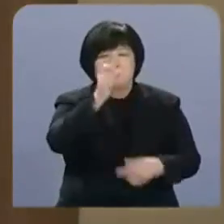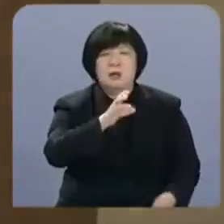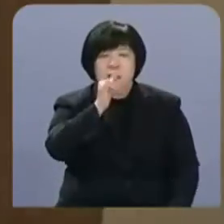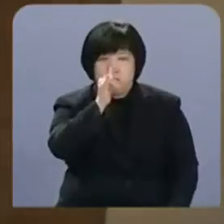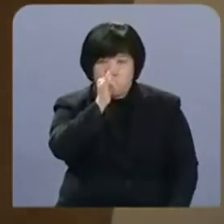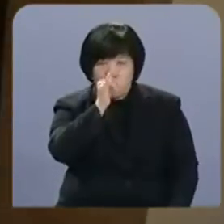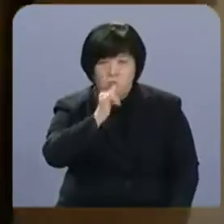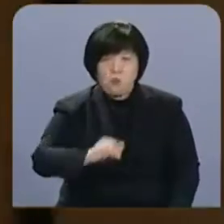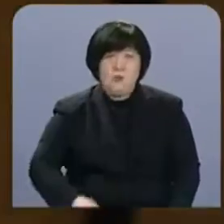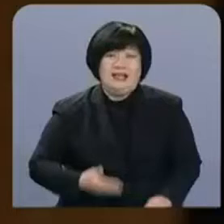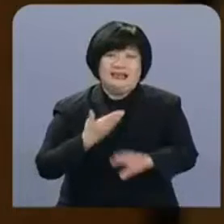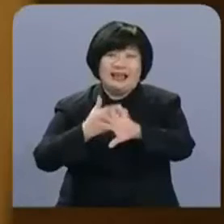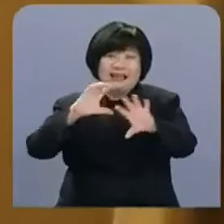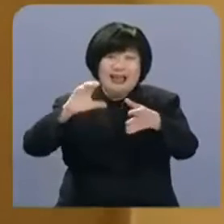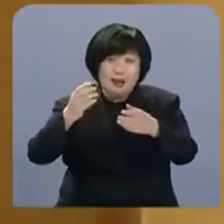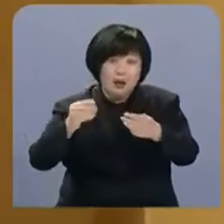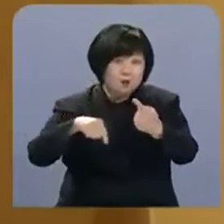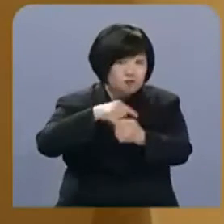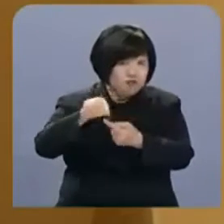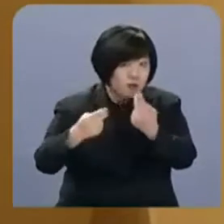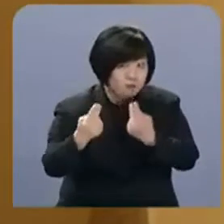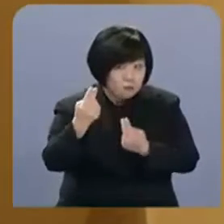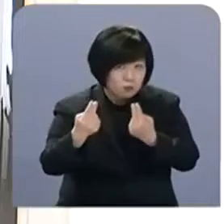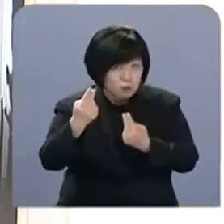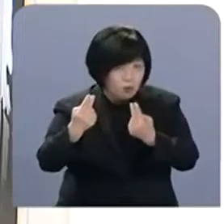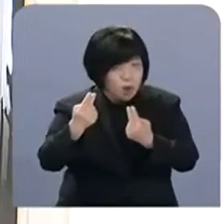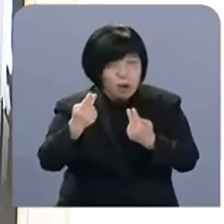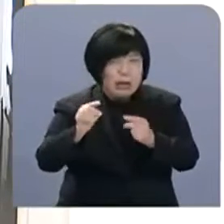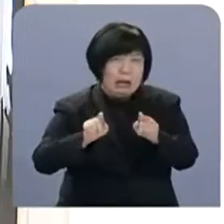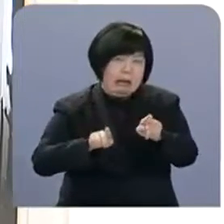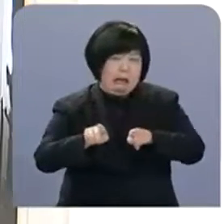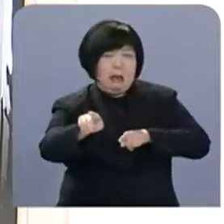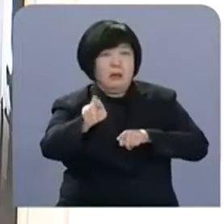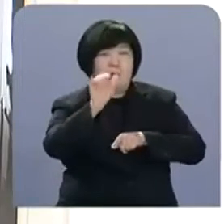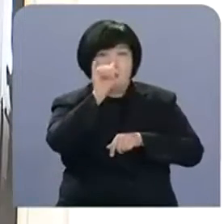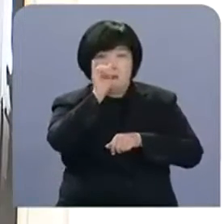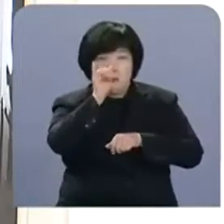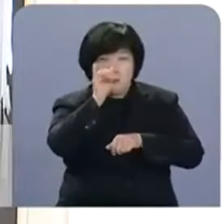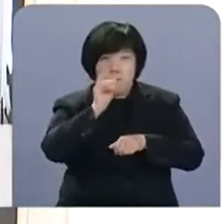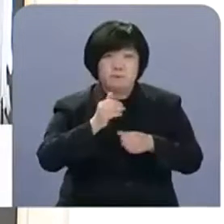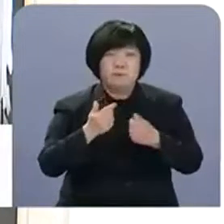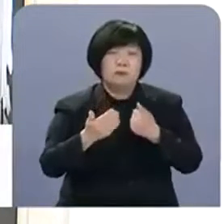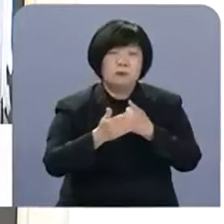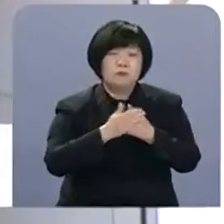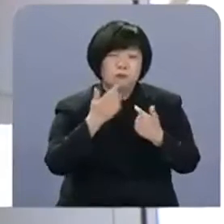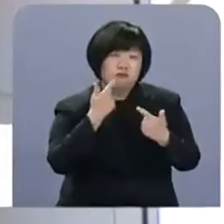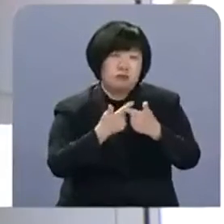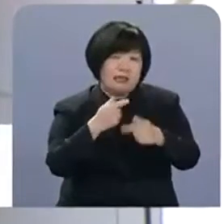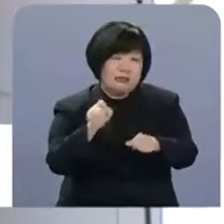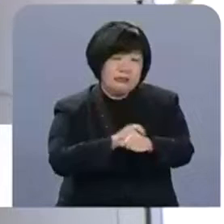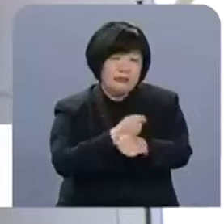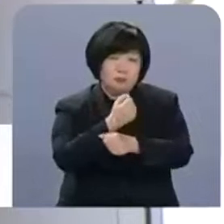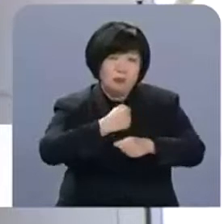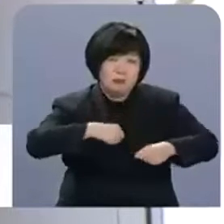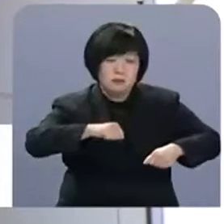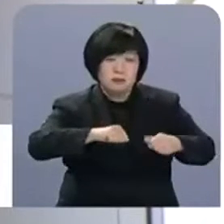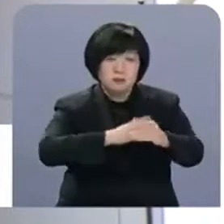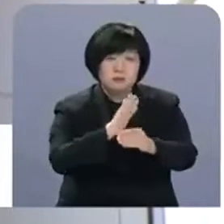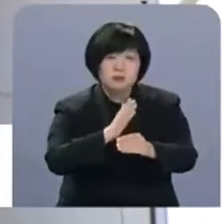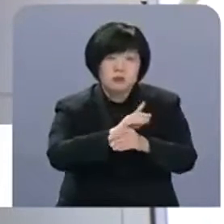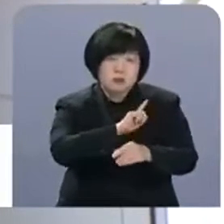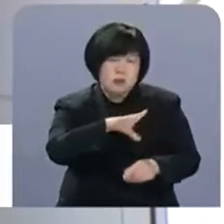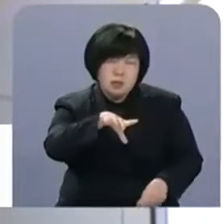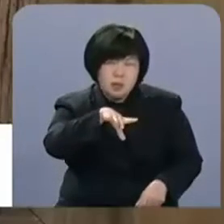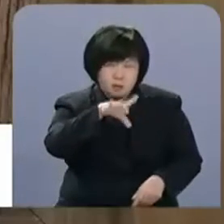00 장묘 시설을 운영하는 것과는 대조적입니다 부산시의회 가 특강 역시 가운데는 최초로 00 동물 장묘 시설